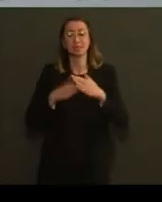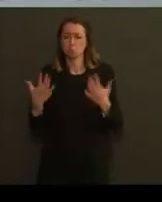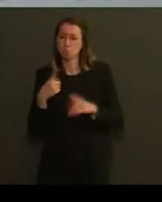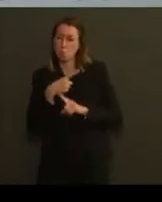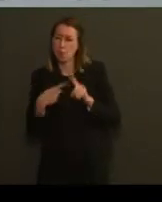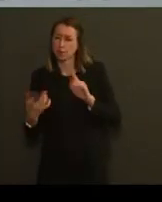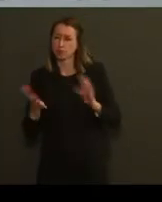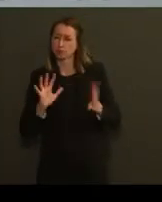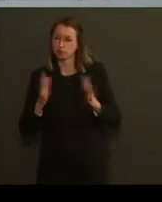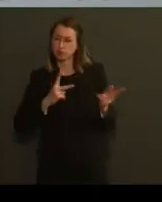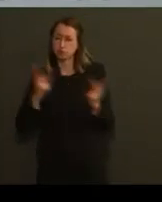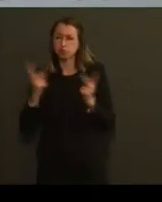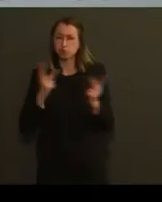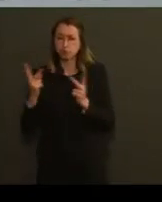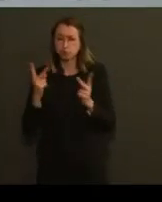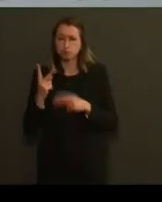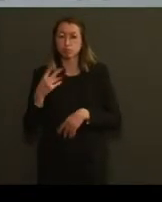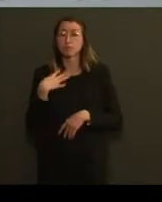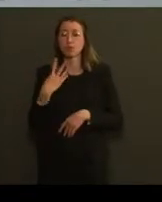doublement tous les 14 jours.